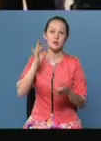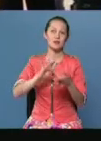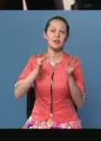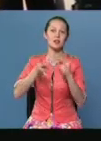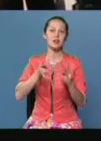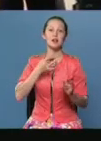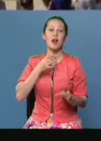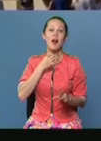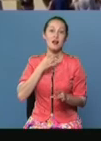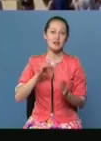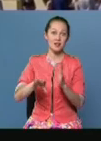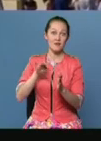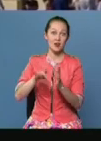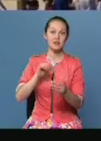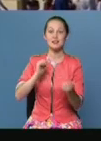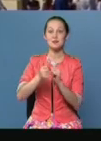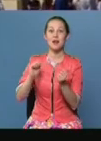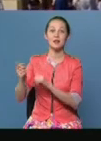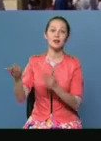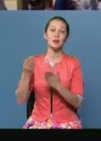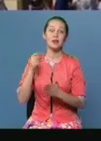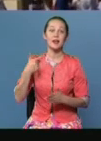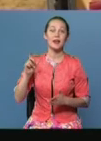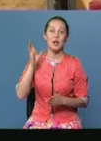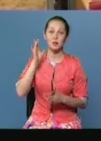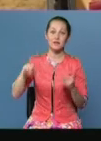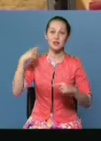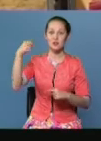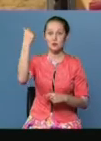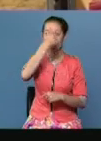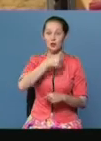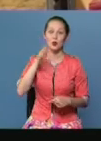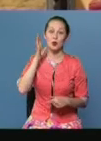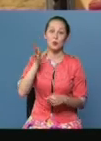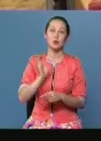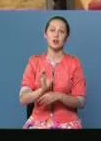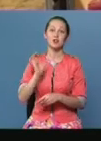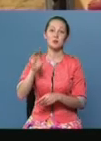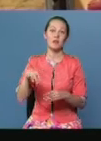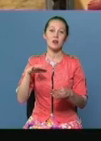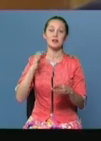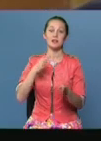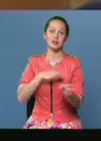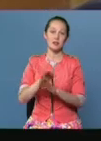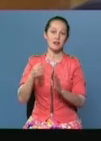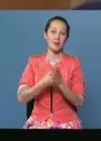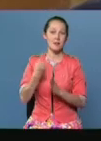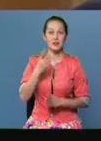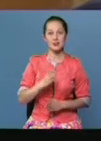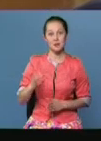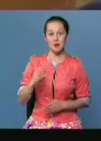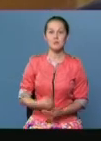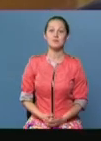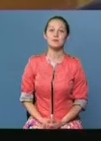интернет-голосование. Изменения в ЕГЭ, которые будут введены в следующем учебном году, будут обнародованы до 1 сентября. Илья Вихарев,